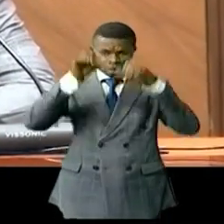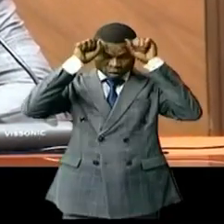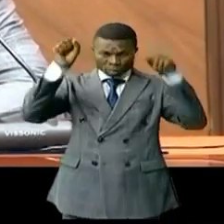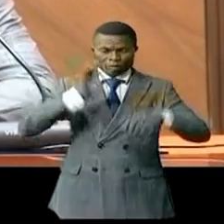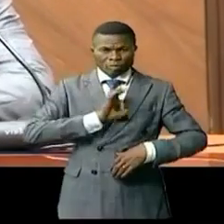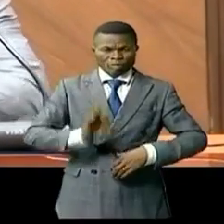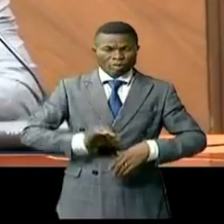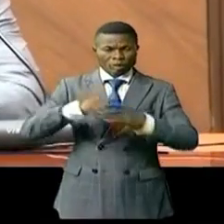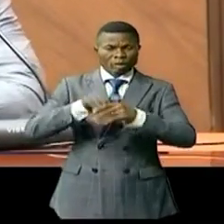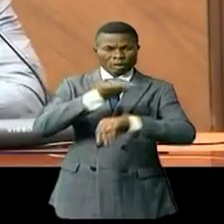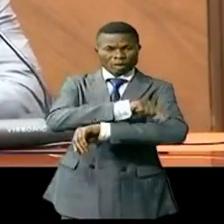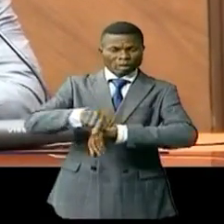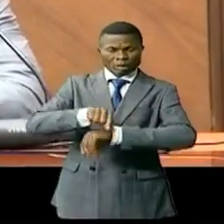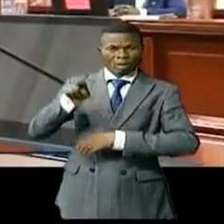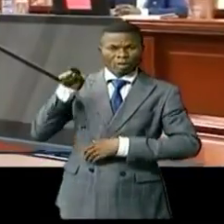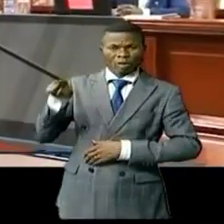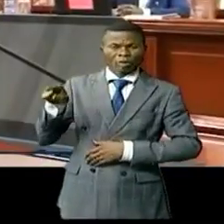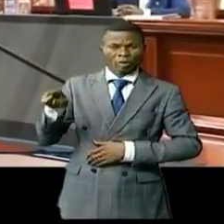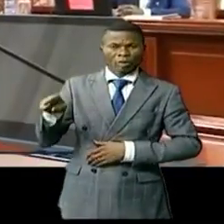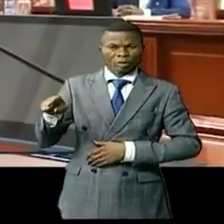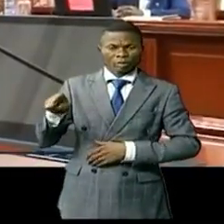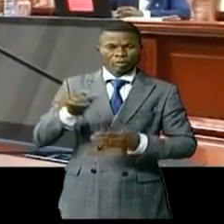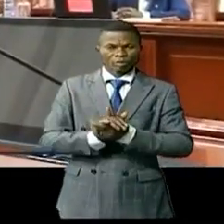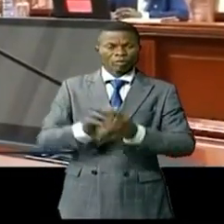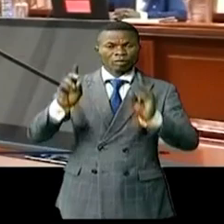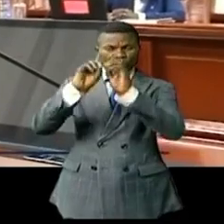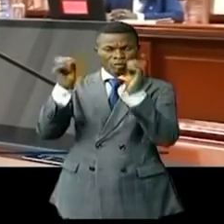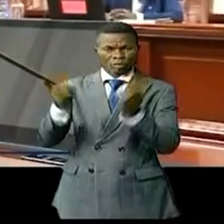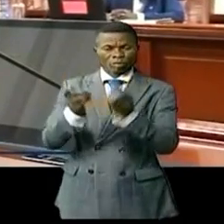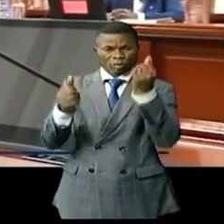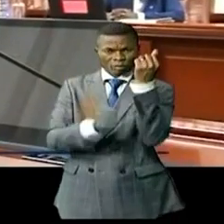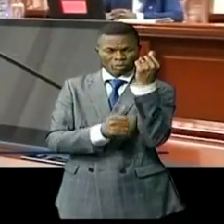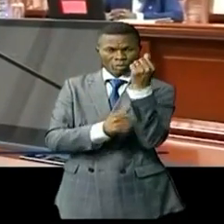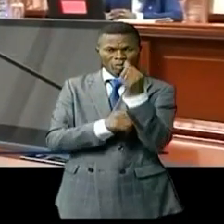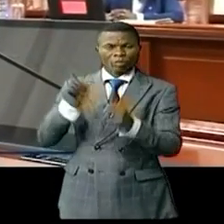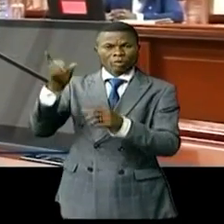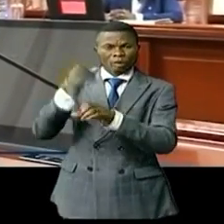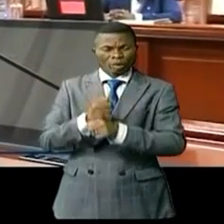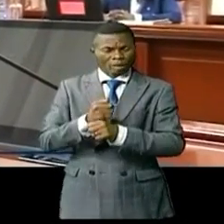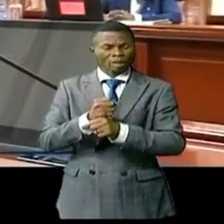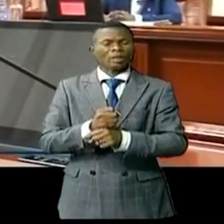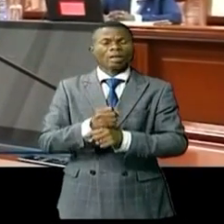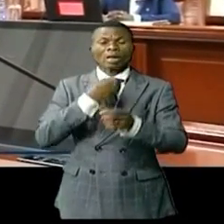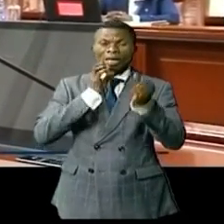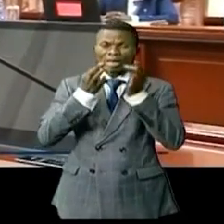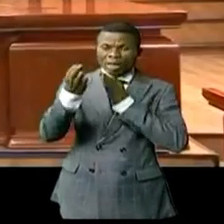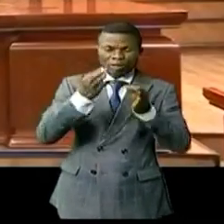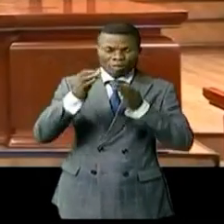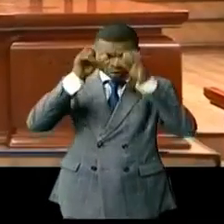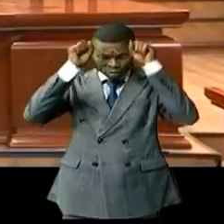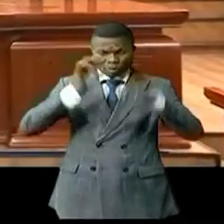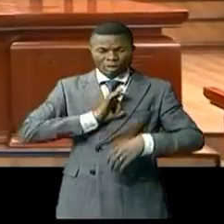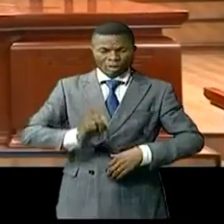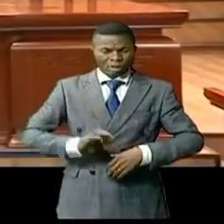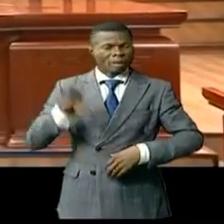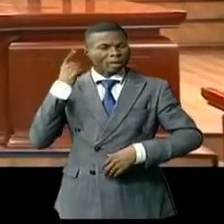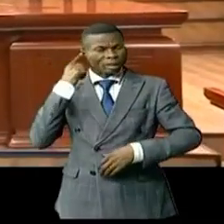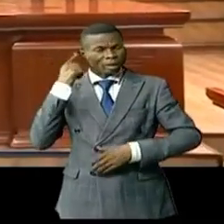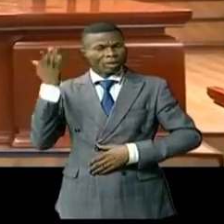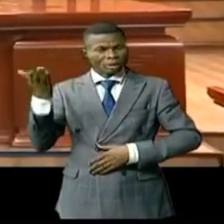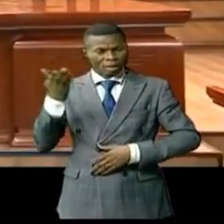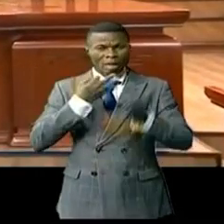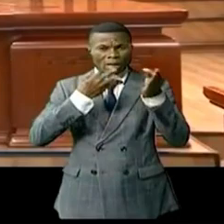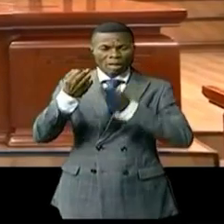de la République, Félix-Antoine Tshisekedi Tshilombo. La délégation a bénéficié d'une oreille attentive auprès du chef de l'État, indique